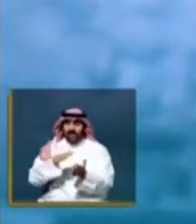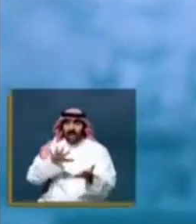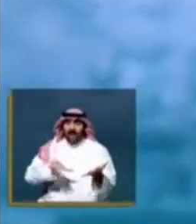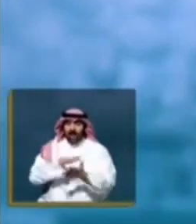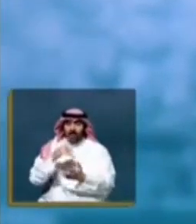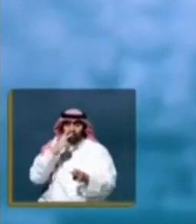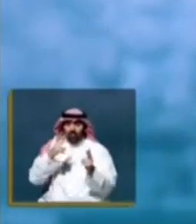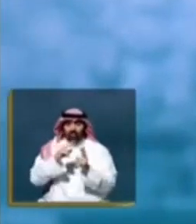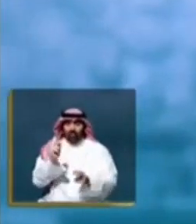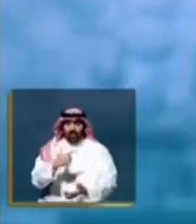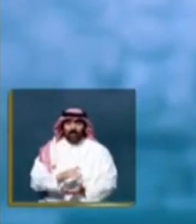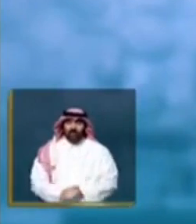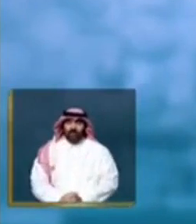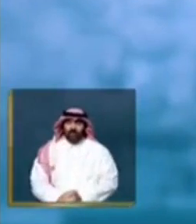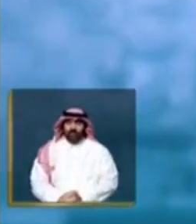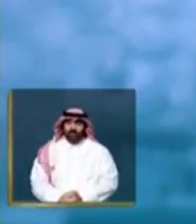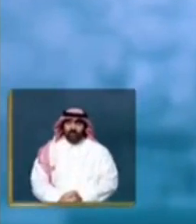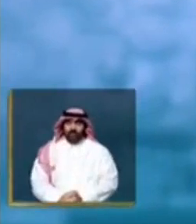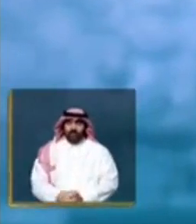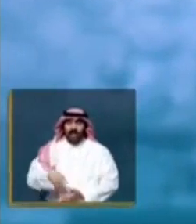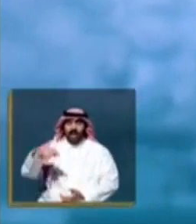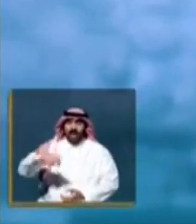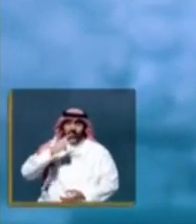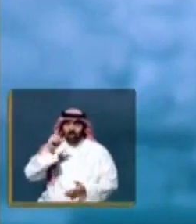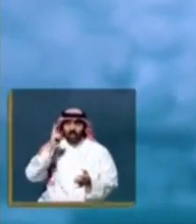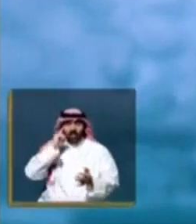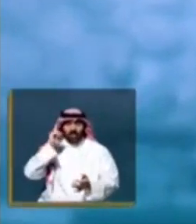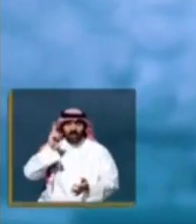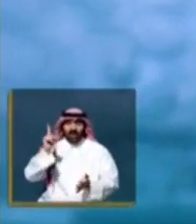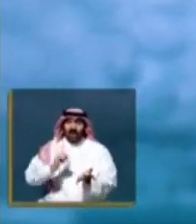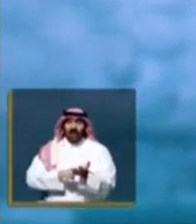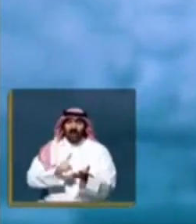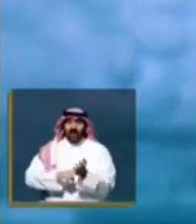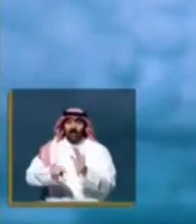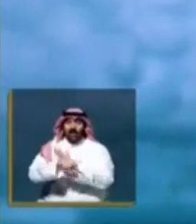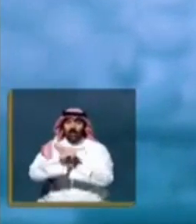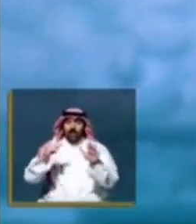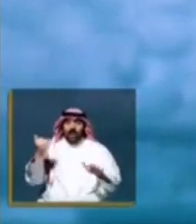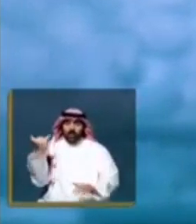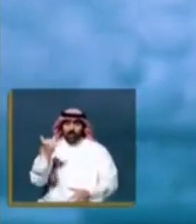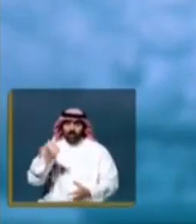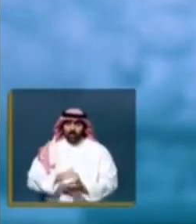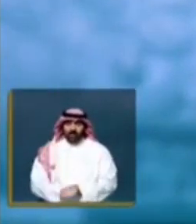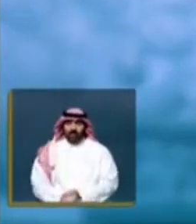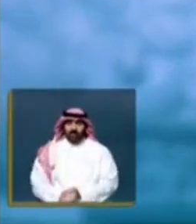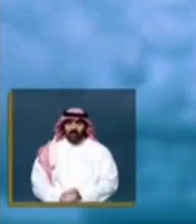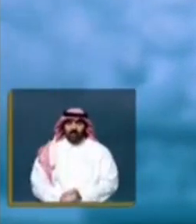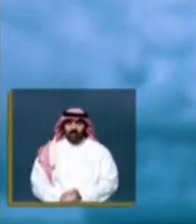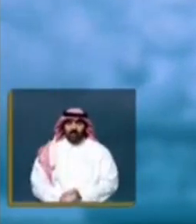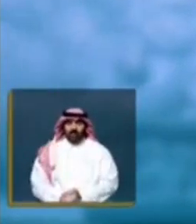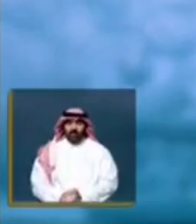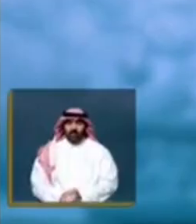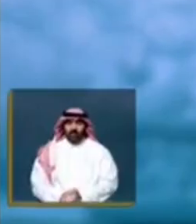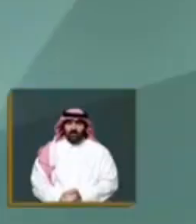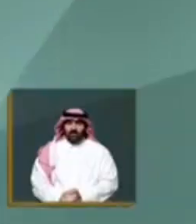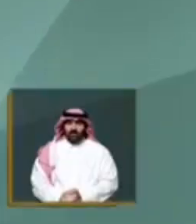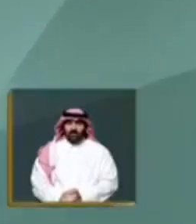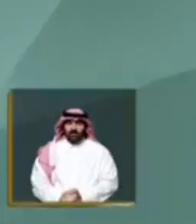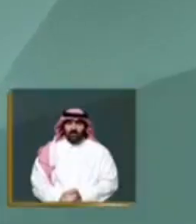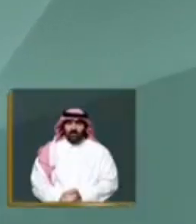ختام هذه النشرة. إذن نشرتنا انتهت، ولم يتبقى سوى التذكير بأبرز العناوين.